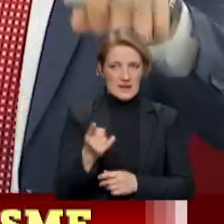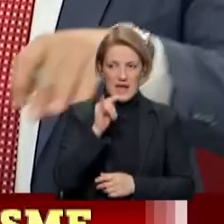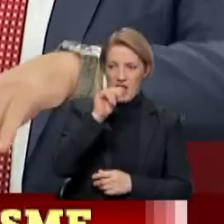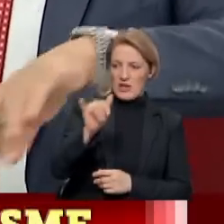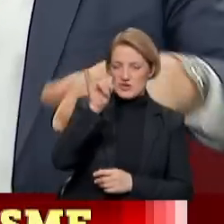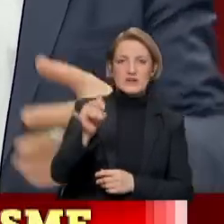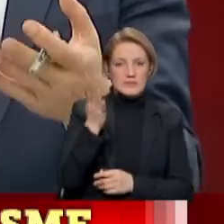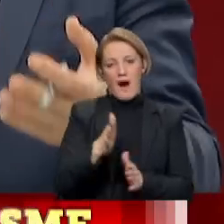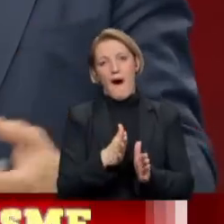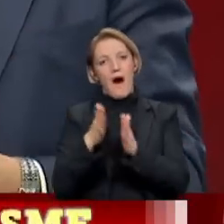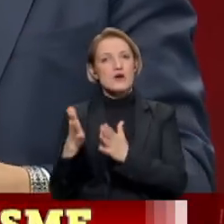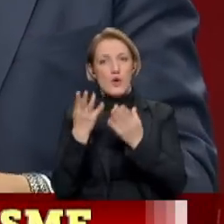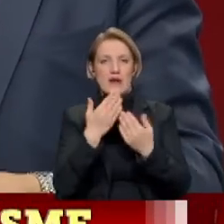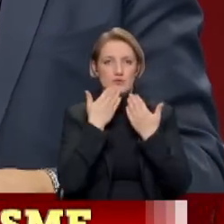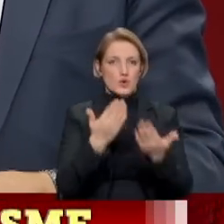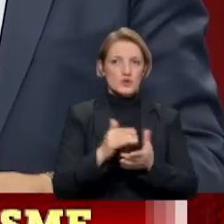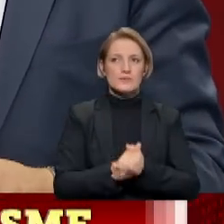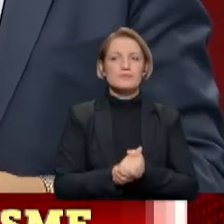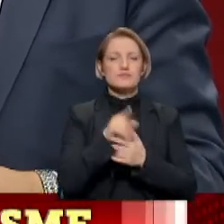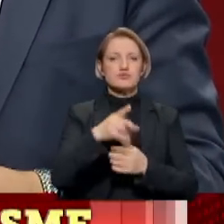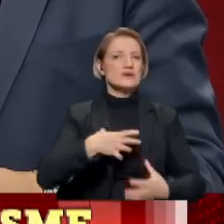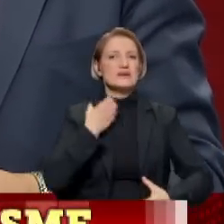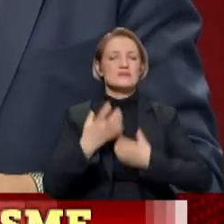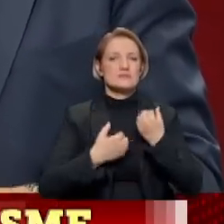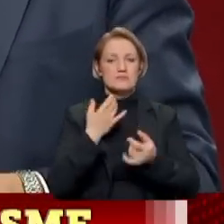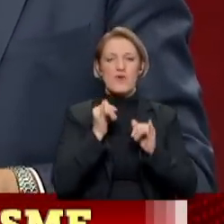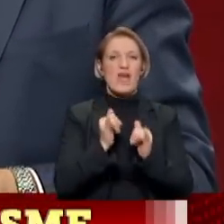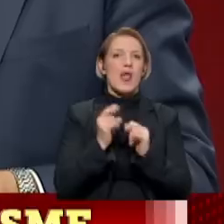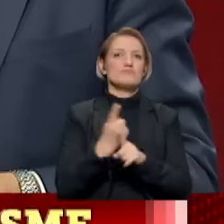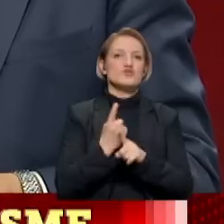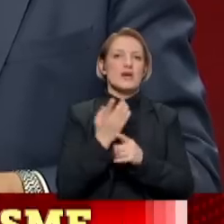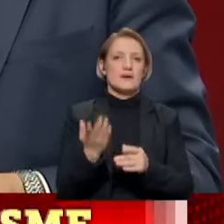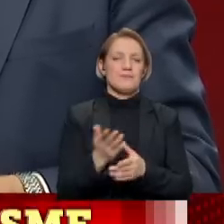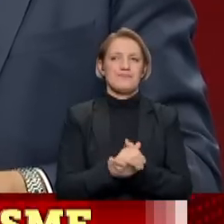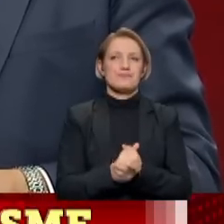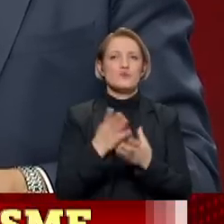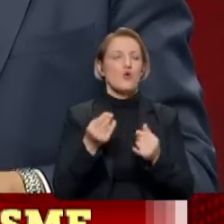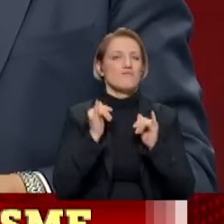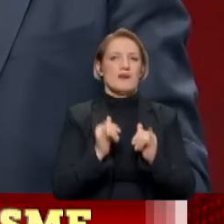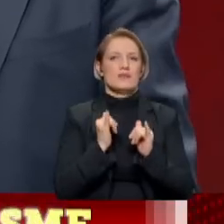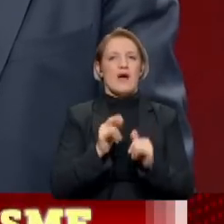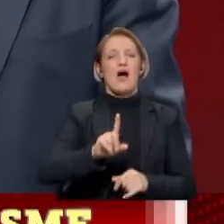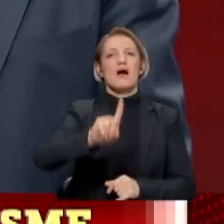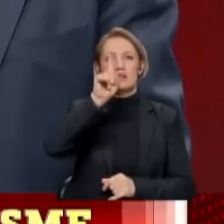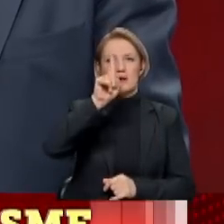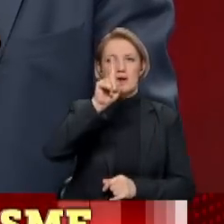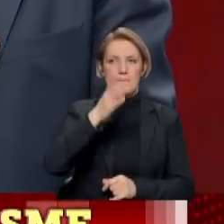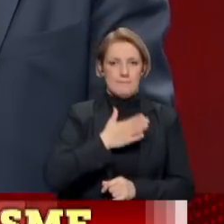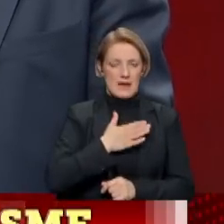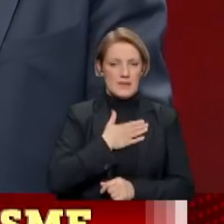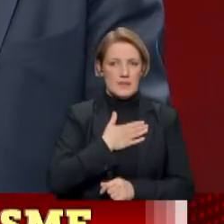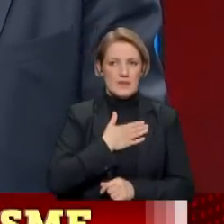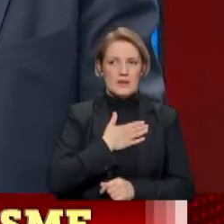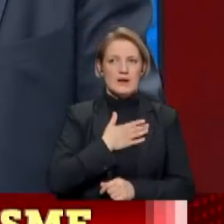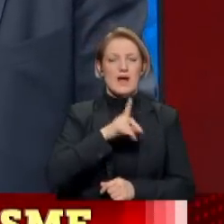eleştirilerimizden ayrı olarak söylüyorum. Bu hırs fena bir şeydir. Çok fenadır. Allah, ben her